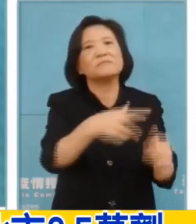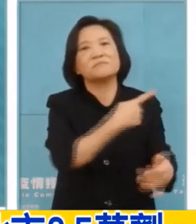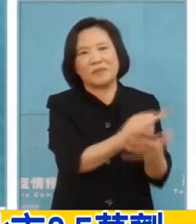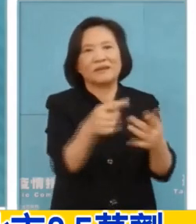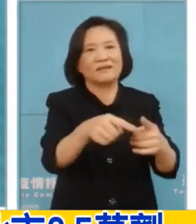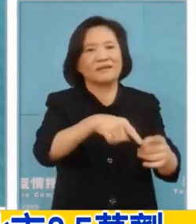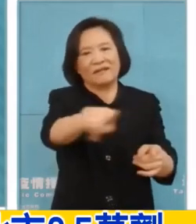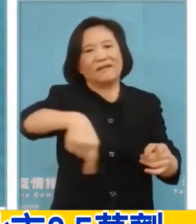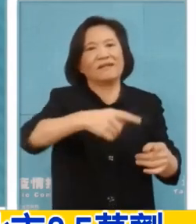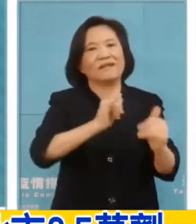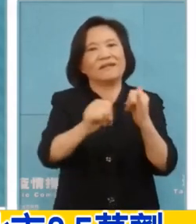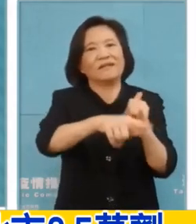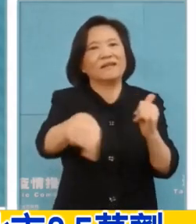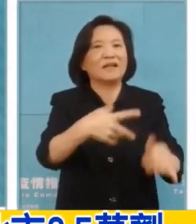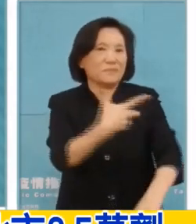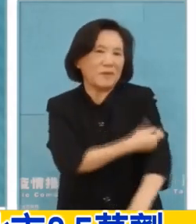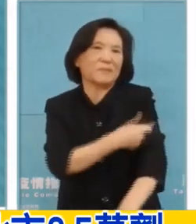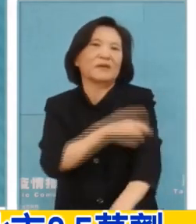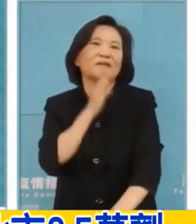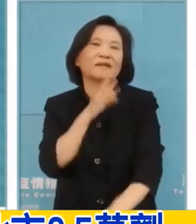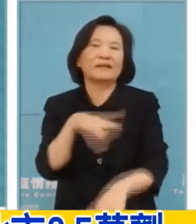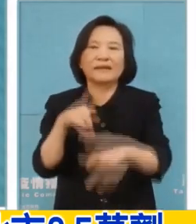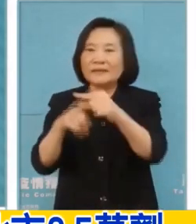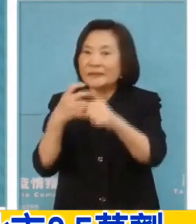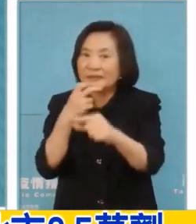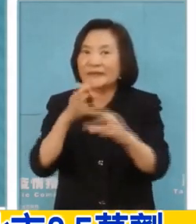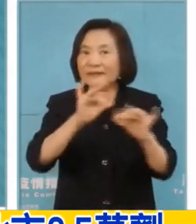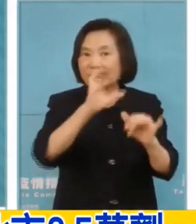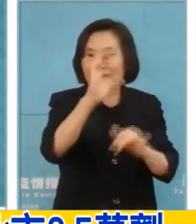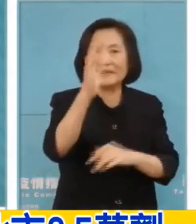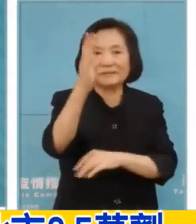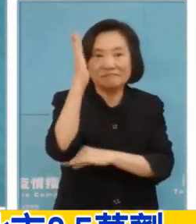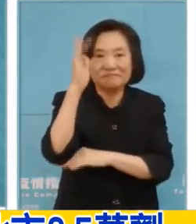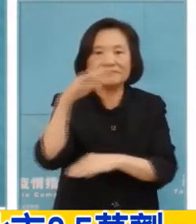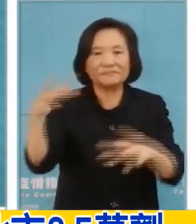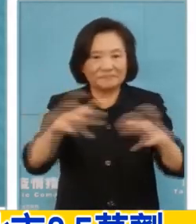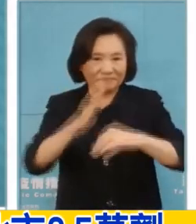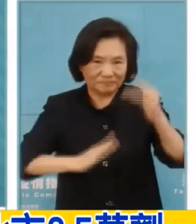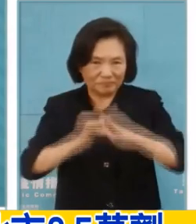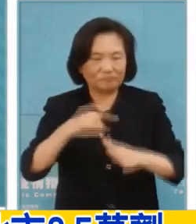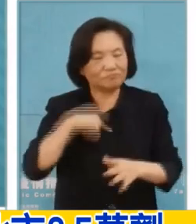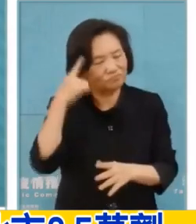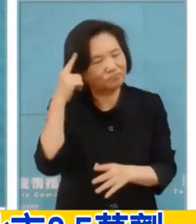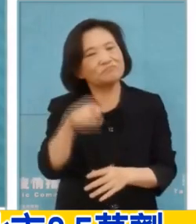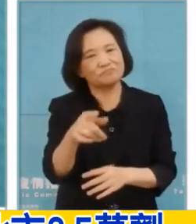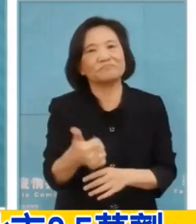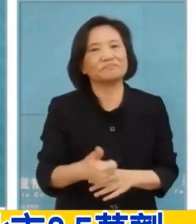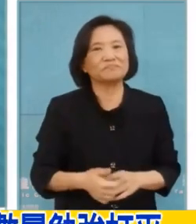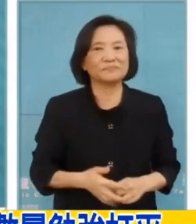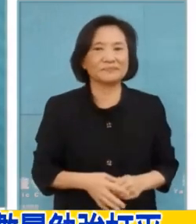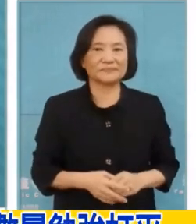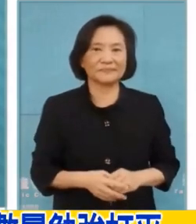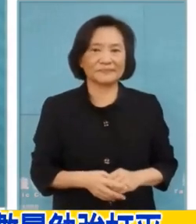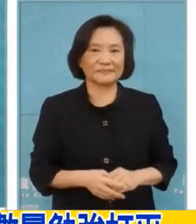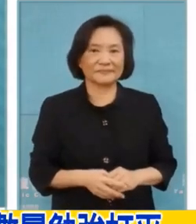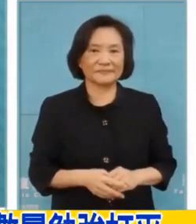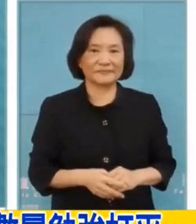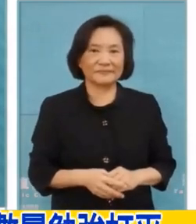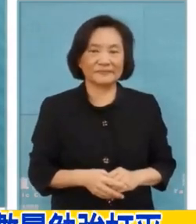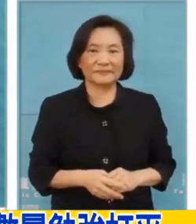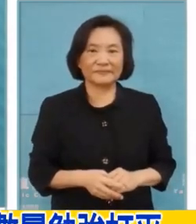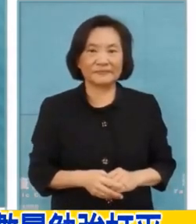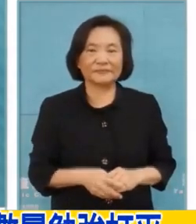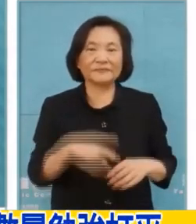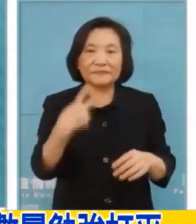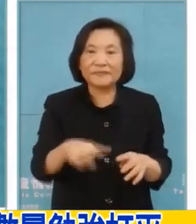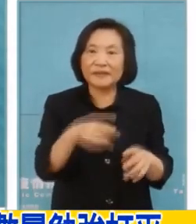上了哈。那怎么样能够中央跟地方合作，才是一个好的事情。好，以上说明。 好，您刚刚听到